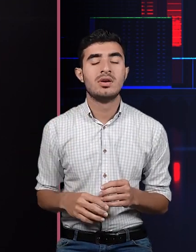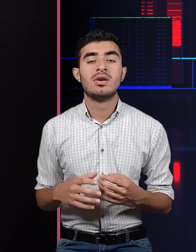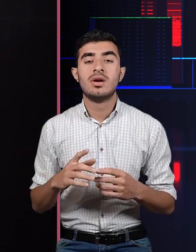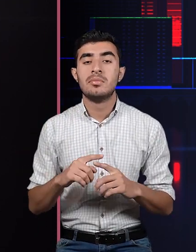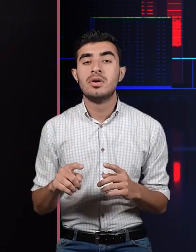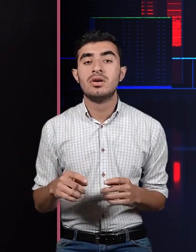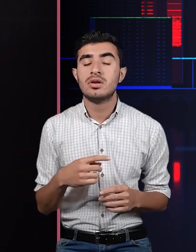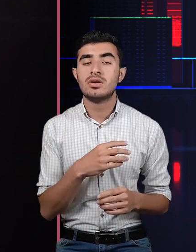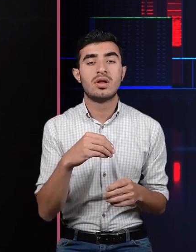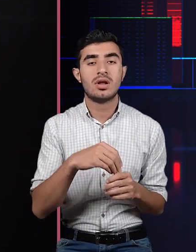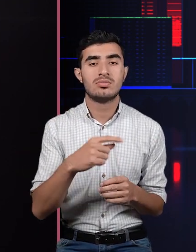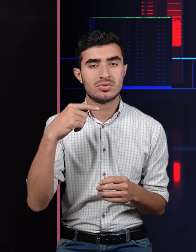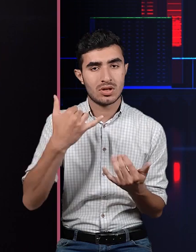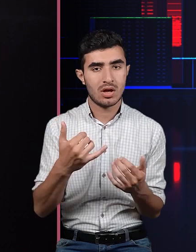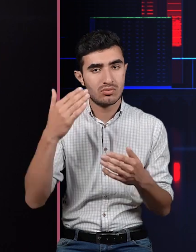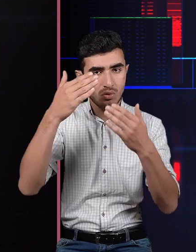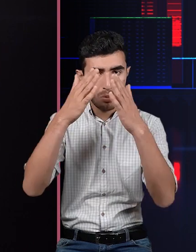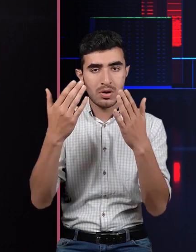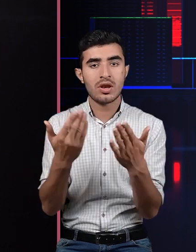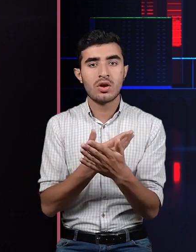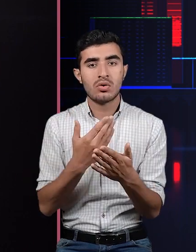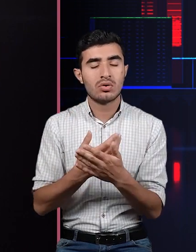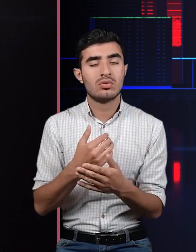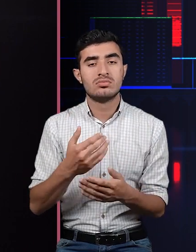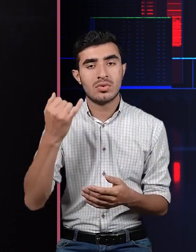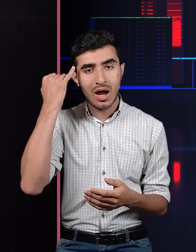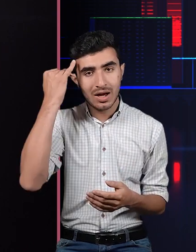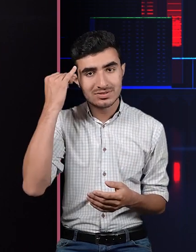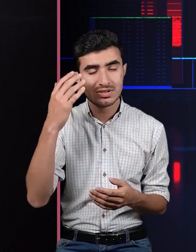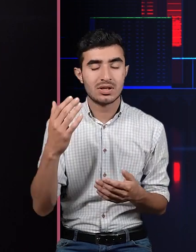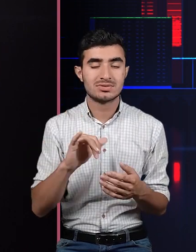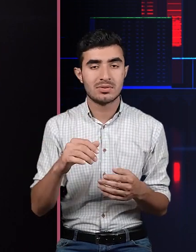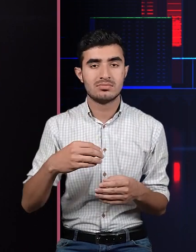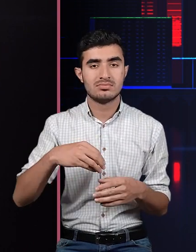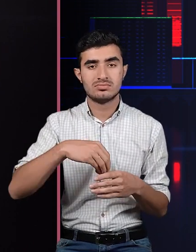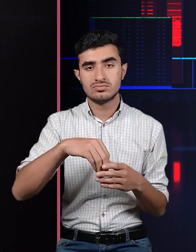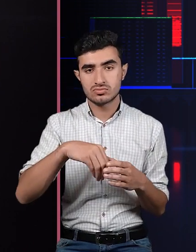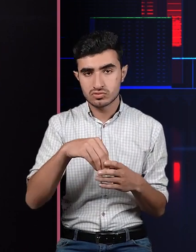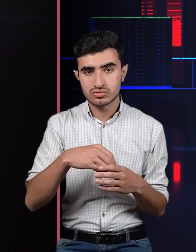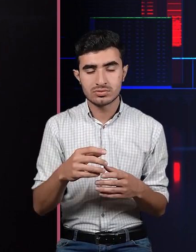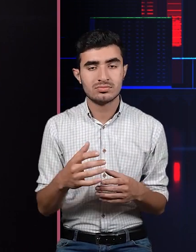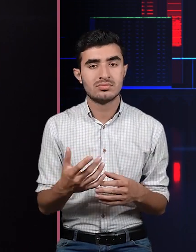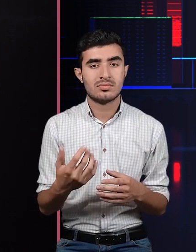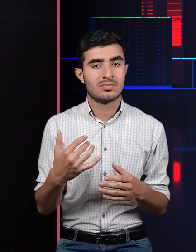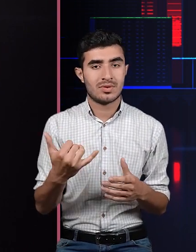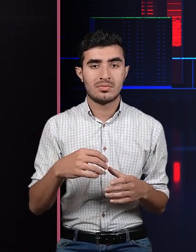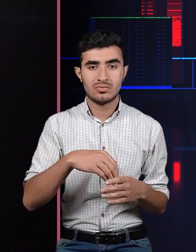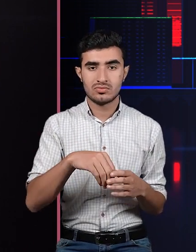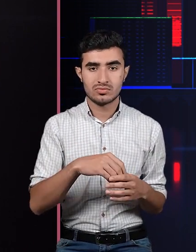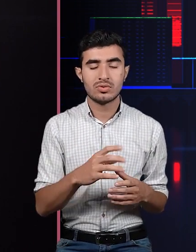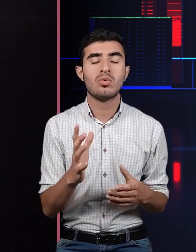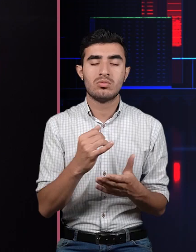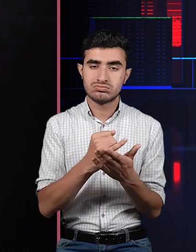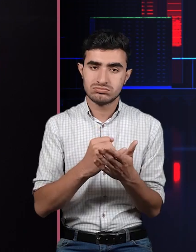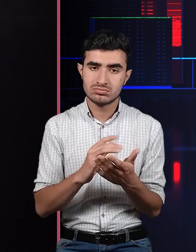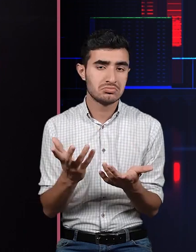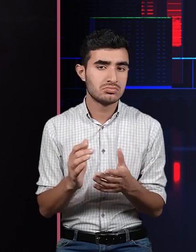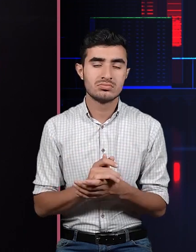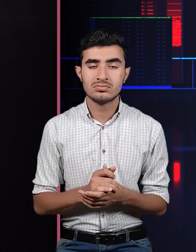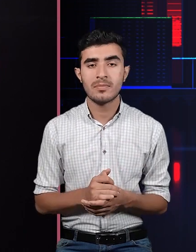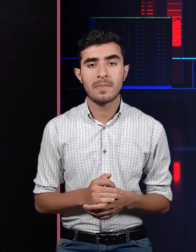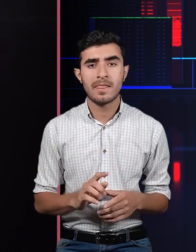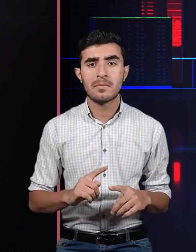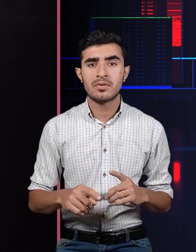हैं, लोगों के माइंड्स इवॉल्व हो रहे हैं, सो दे आर ओपन टू न्यू मोर अमेजिंग करियर्स सच इज द वन ऑफ द आई एम